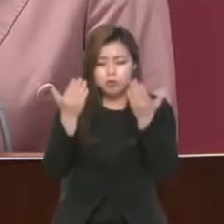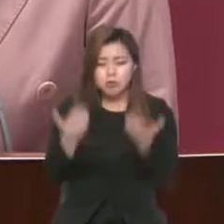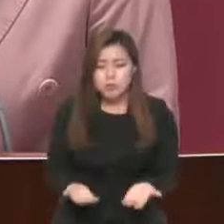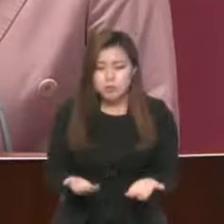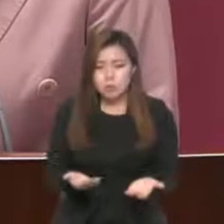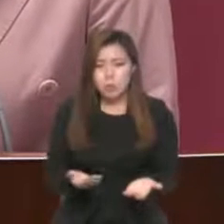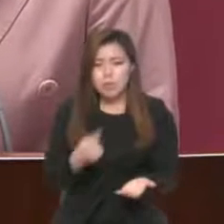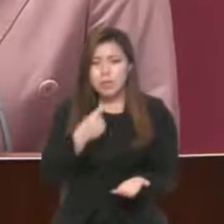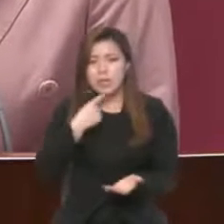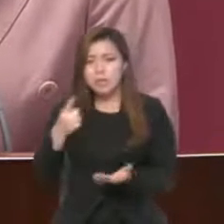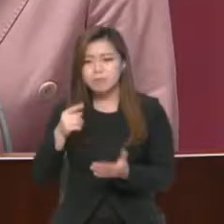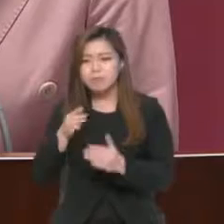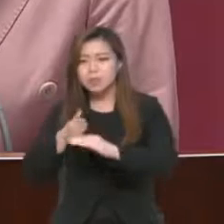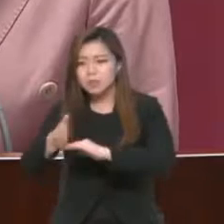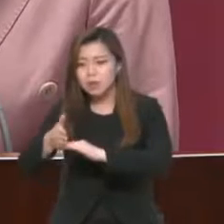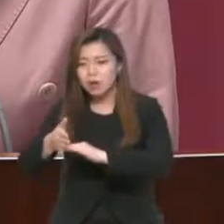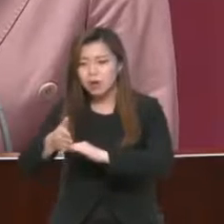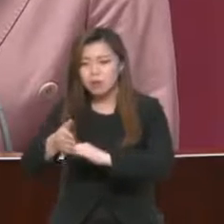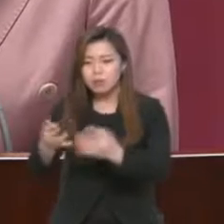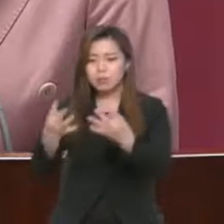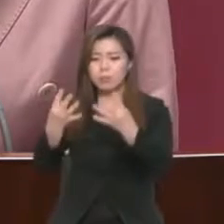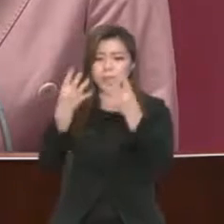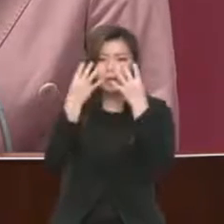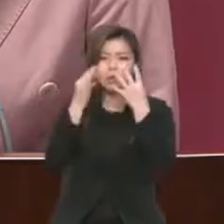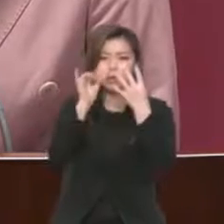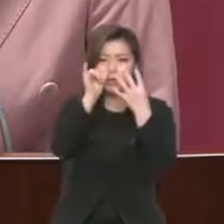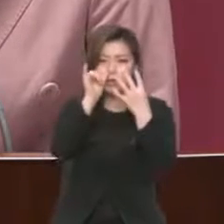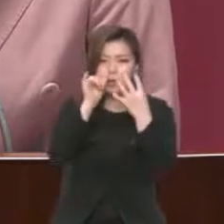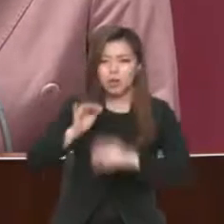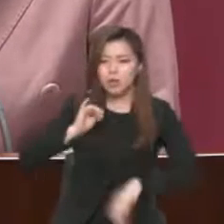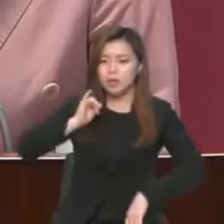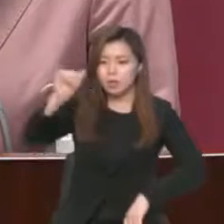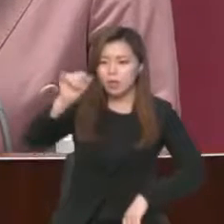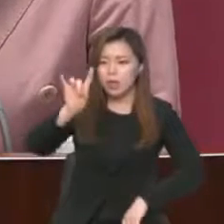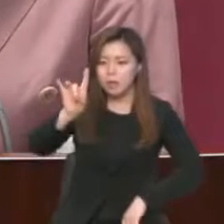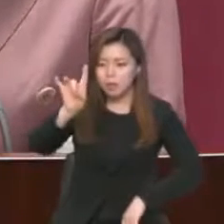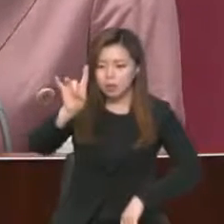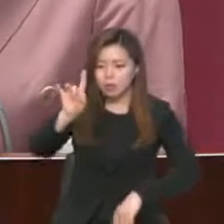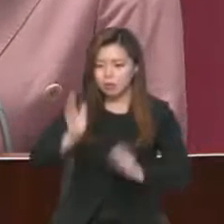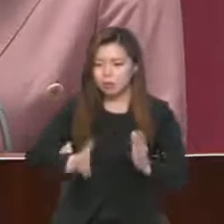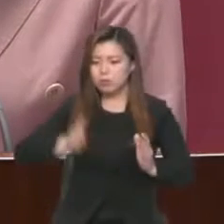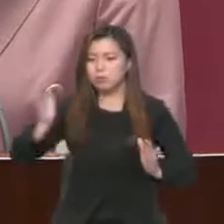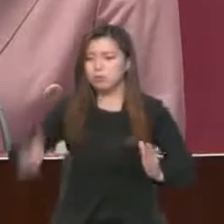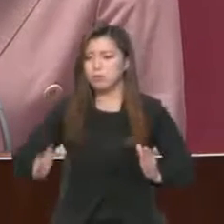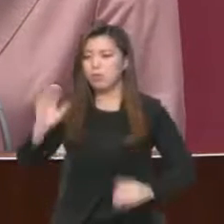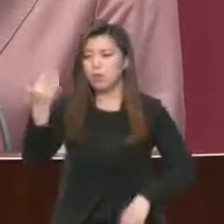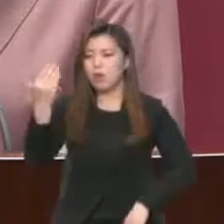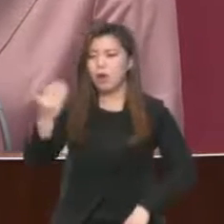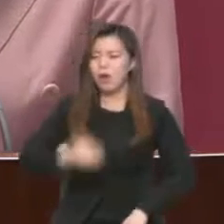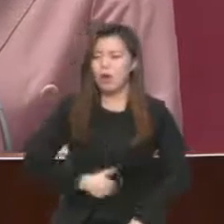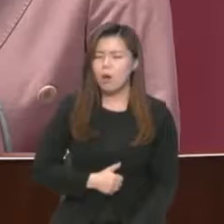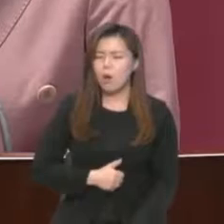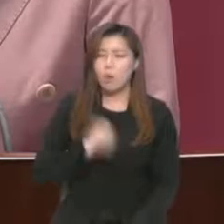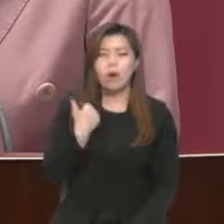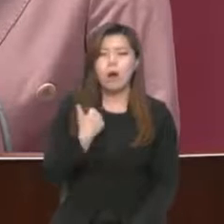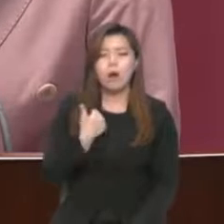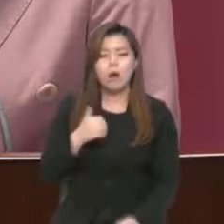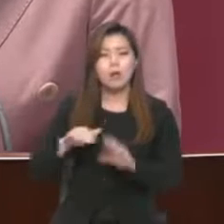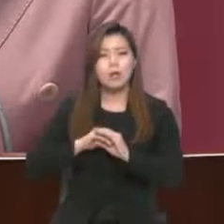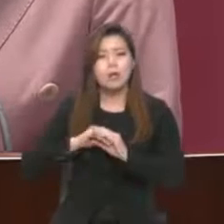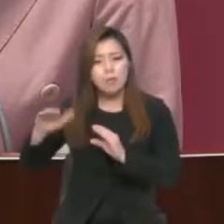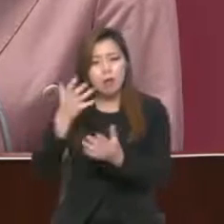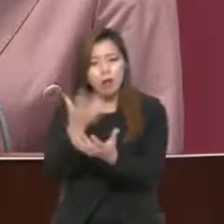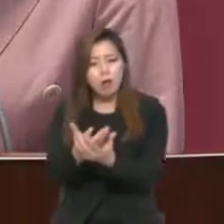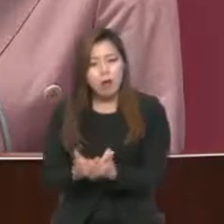걸. 전화 한 통에 연장이라니 화가 치밀어 오른다. 전화로 휴가 연장, 이메일 서류 제출,